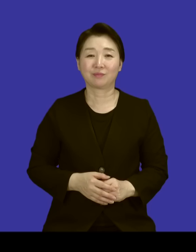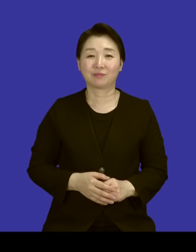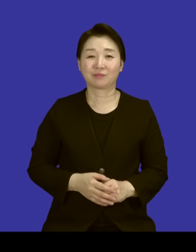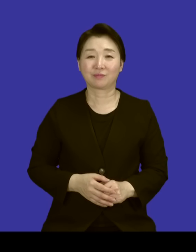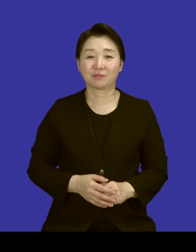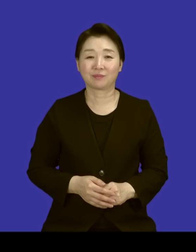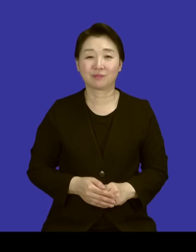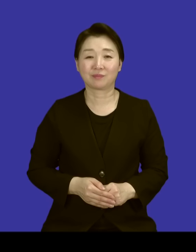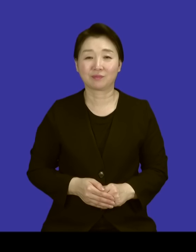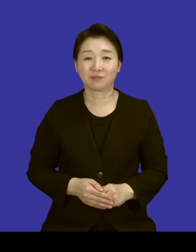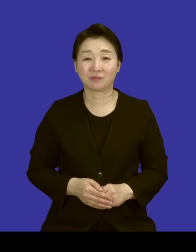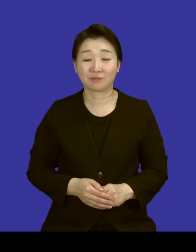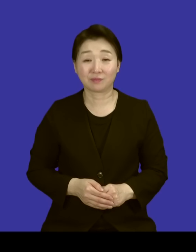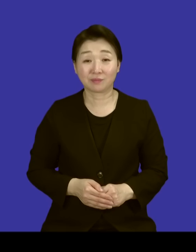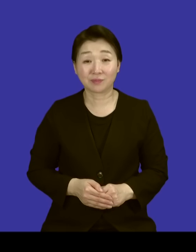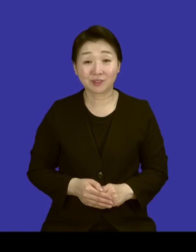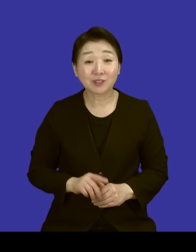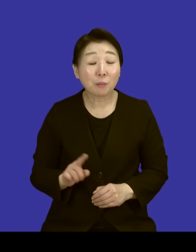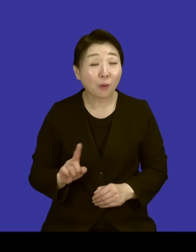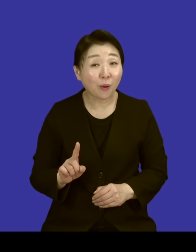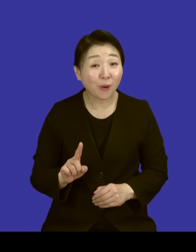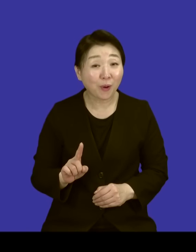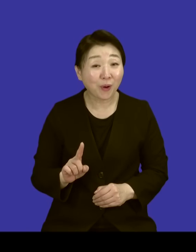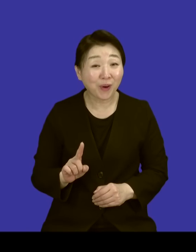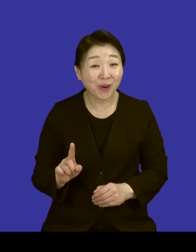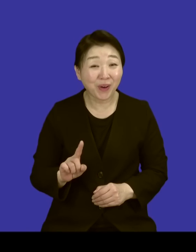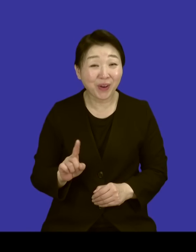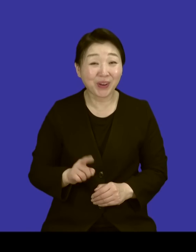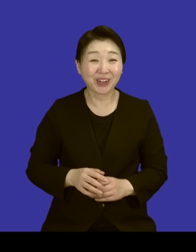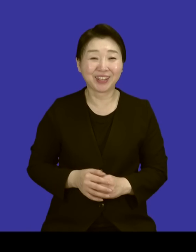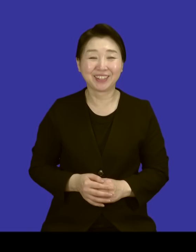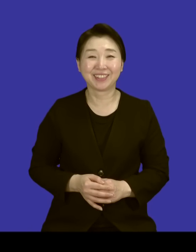그때부터 조금 신기하게. 타신 거 아니에요? 어,